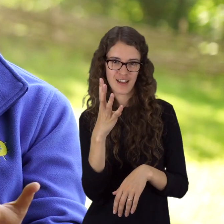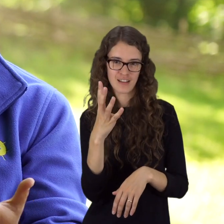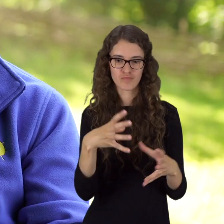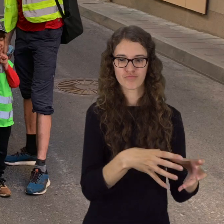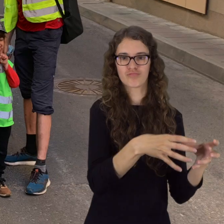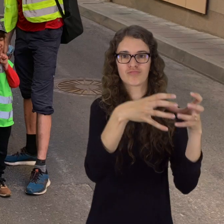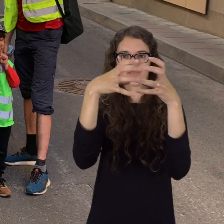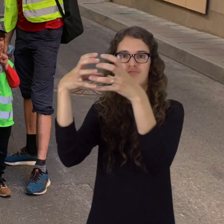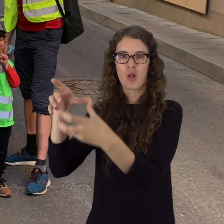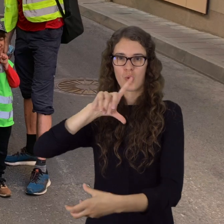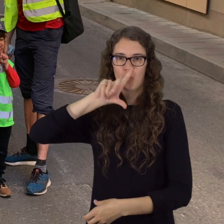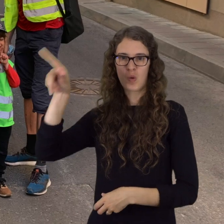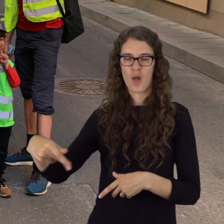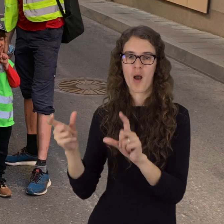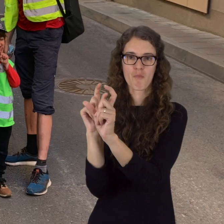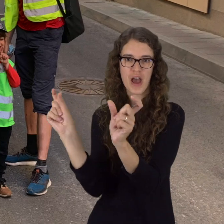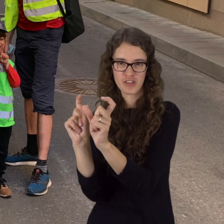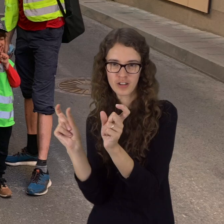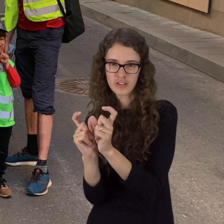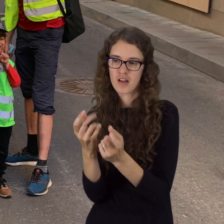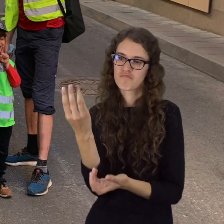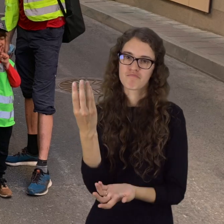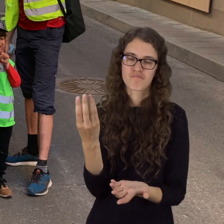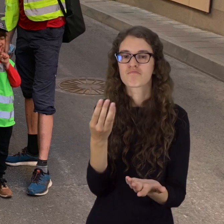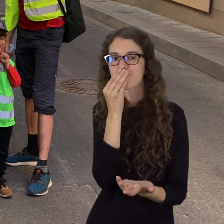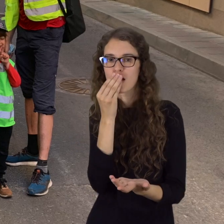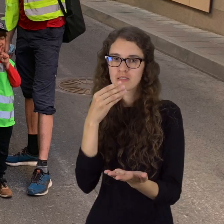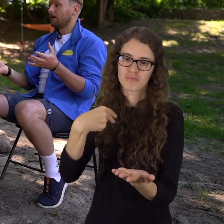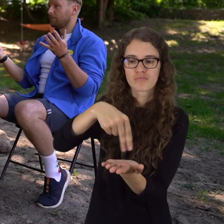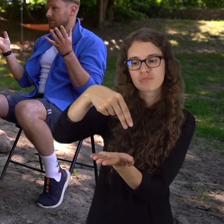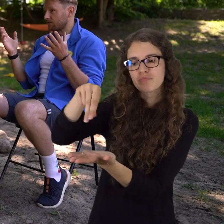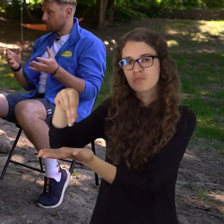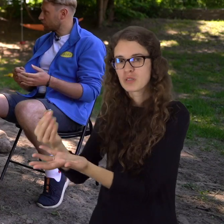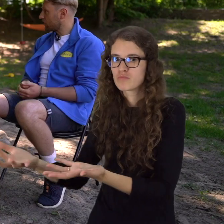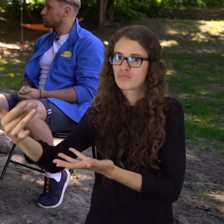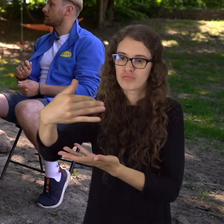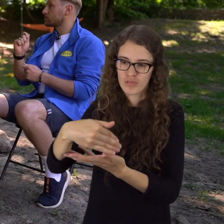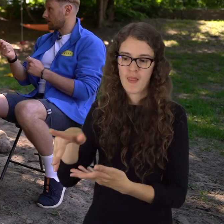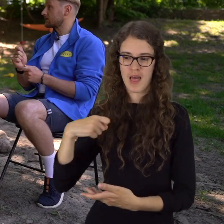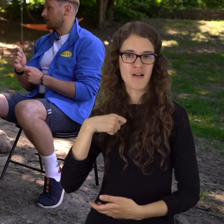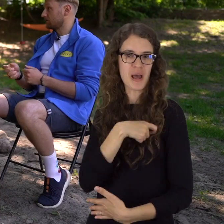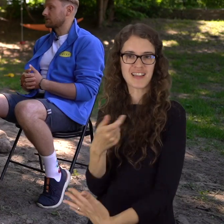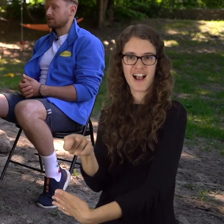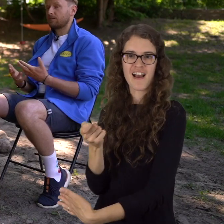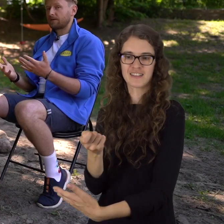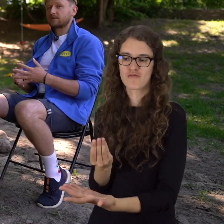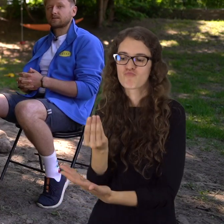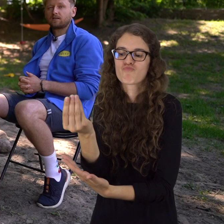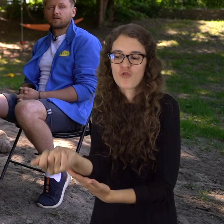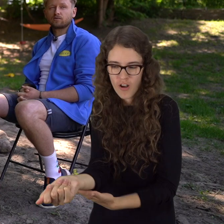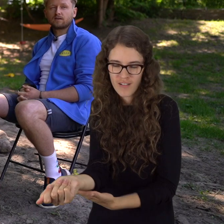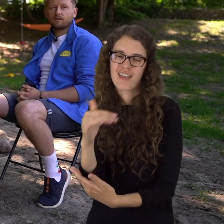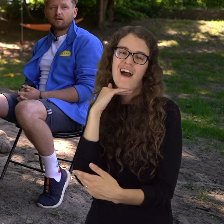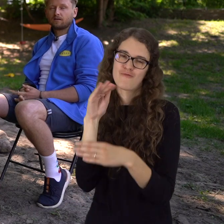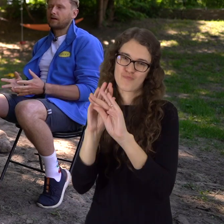į parduotuvę, rinkimasis produktų, parsivežimas čia, žinoma, kasoje atsiskaitimas, jie patys